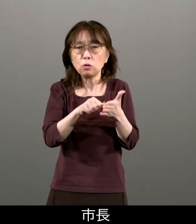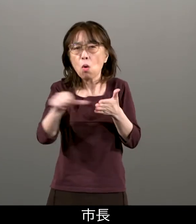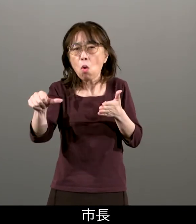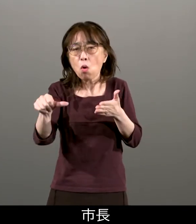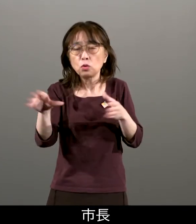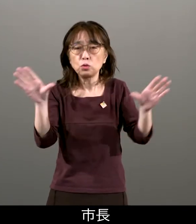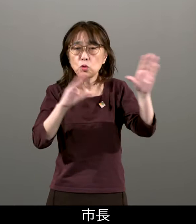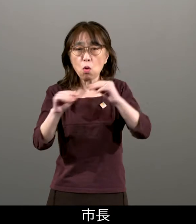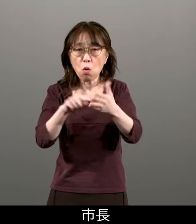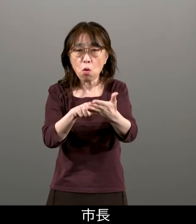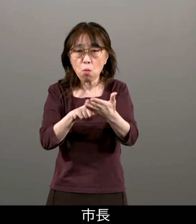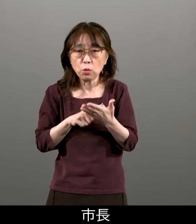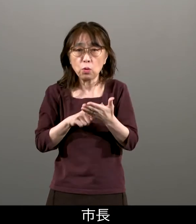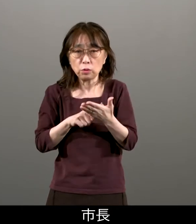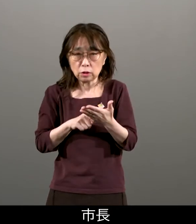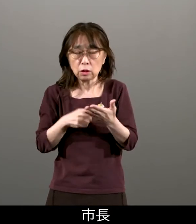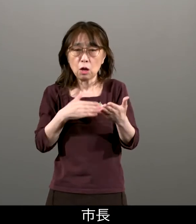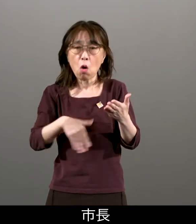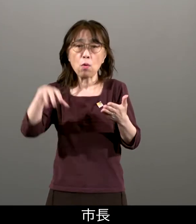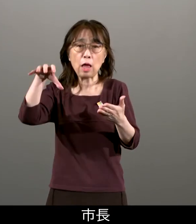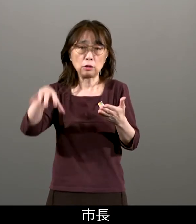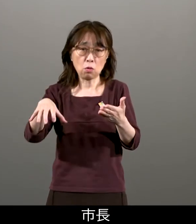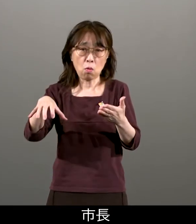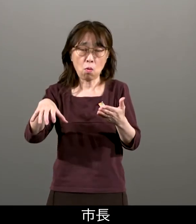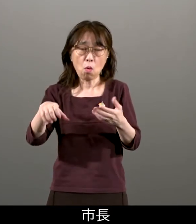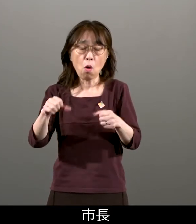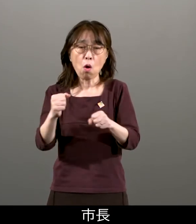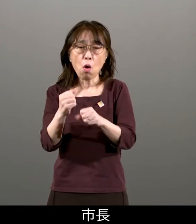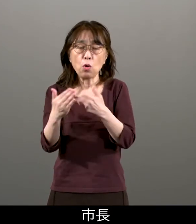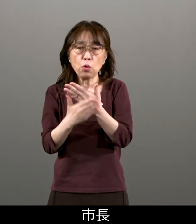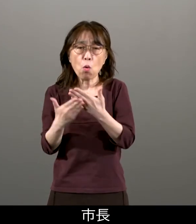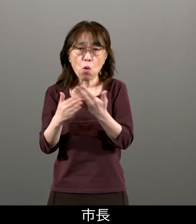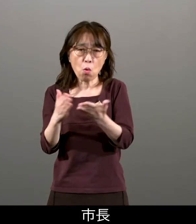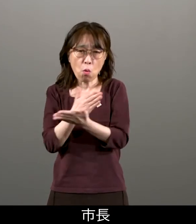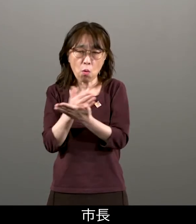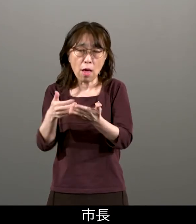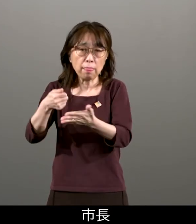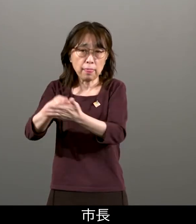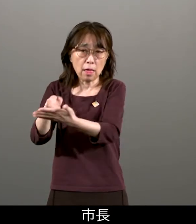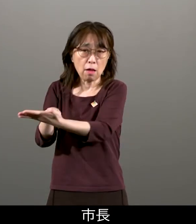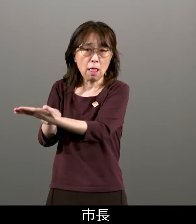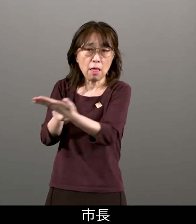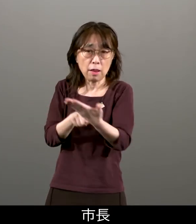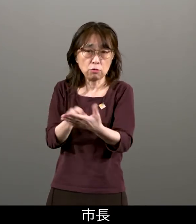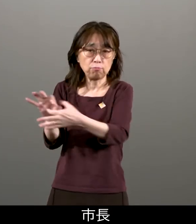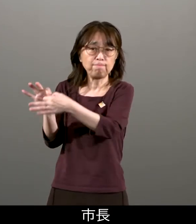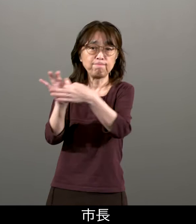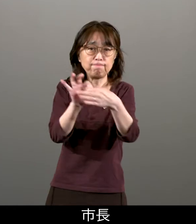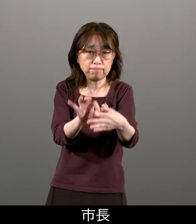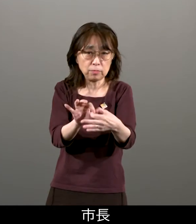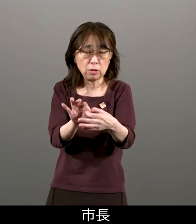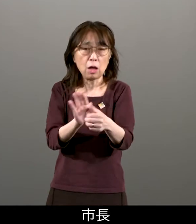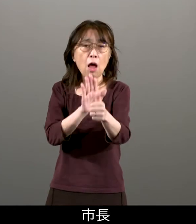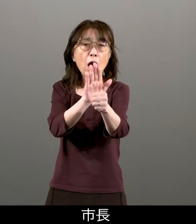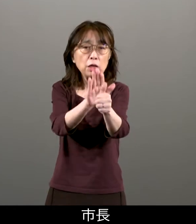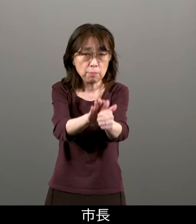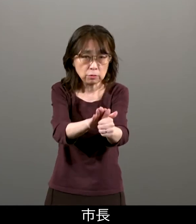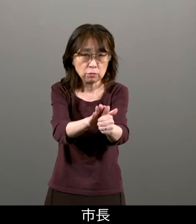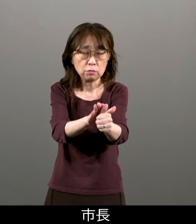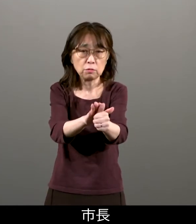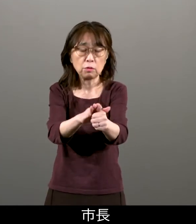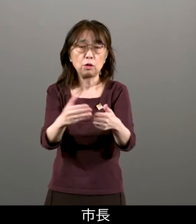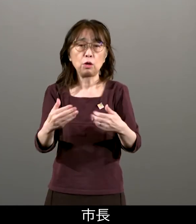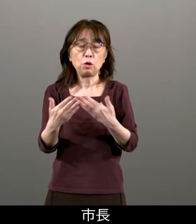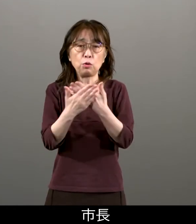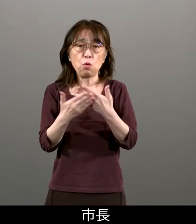に保健所から療養判定の連絡を差し上げられるようになってまいります。この療養者